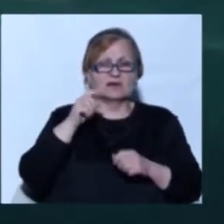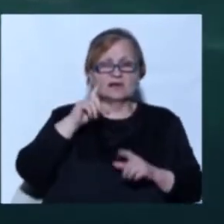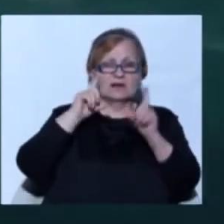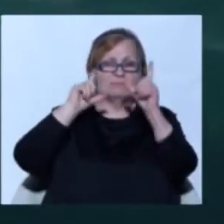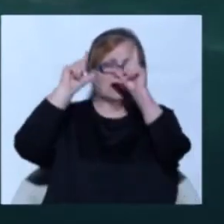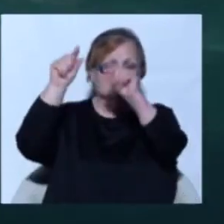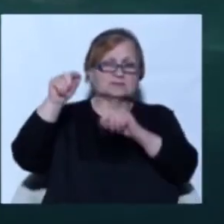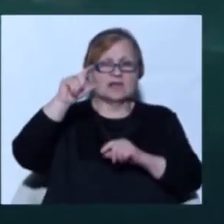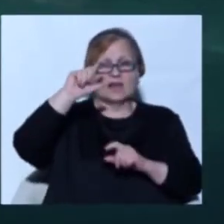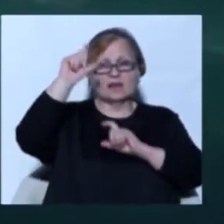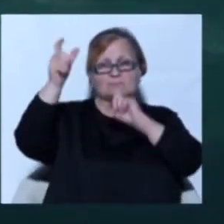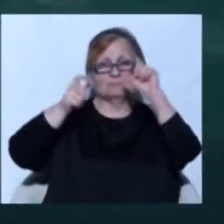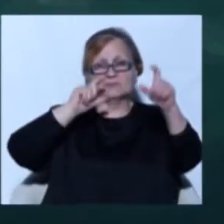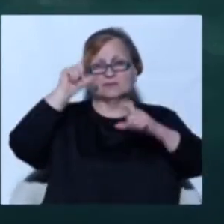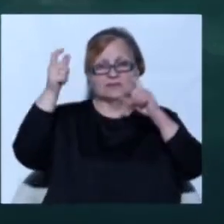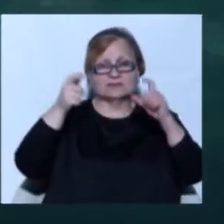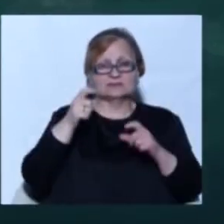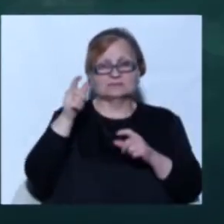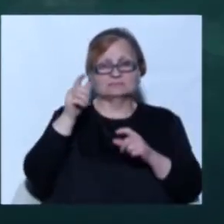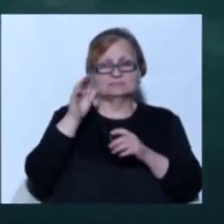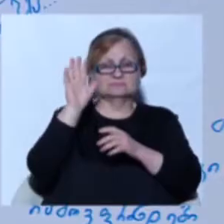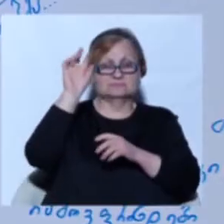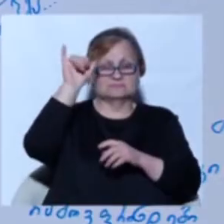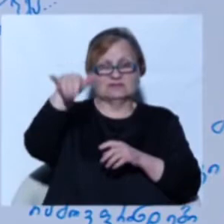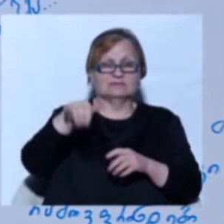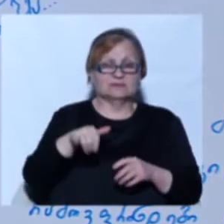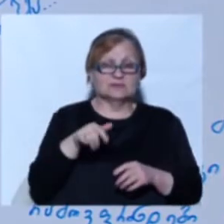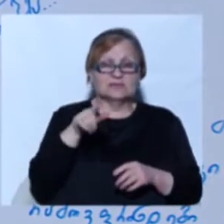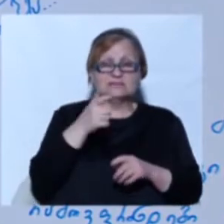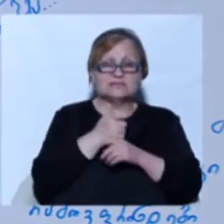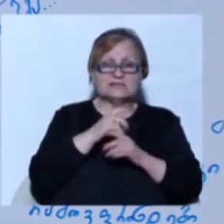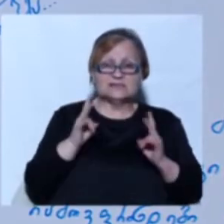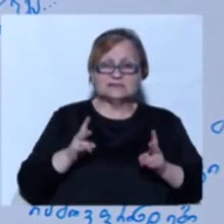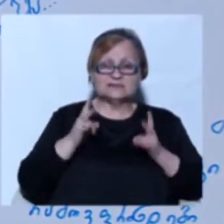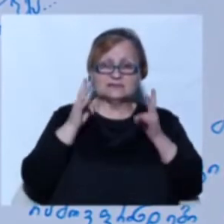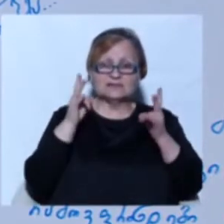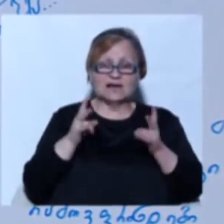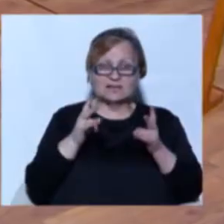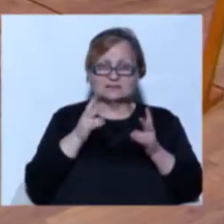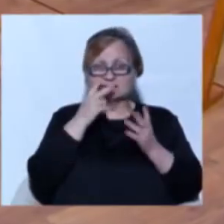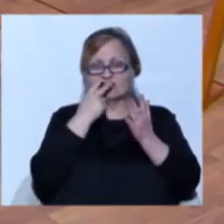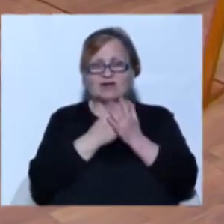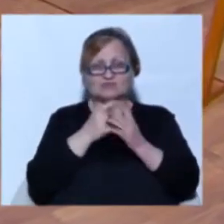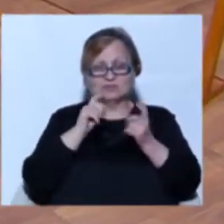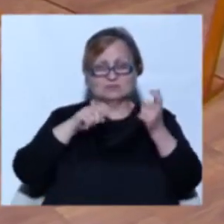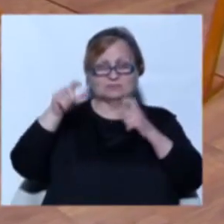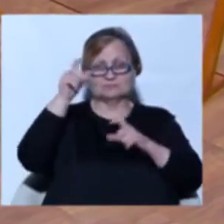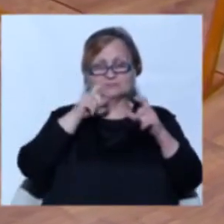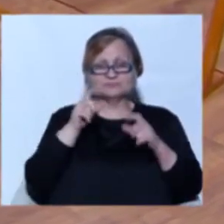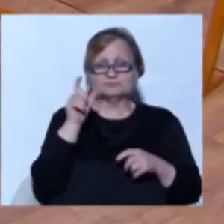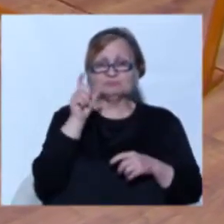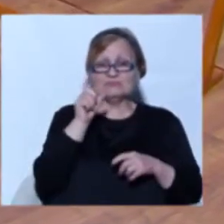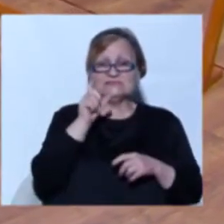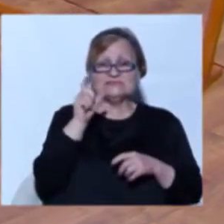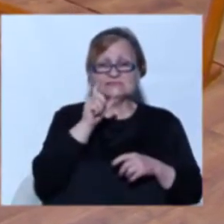მთათა. საოცრად ნაზად წარმოგვიდგენს თებს ანა კალანდაძე, ხო? აი სილურჯე